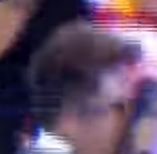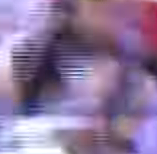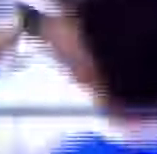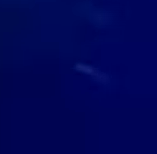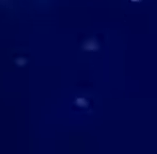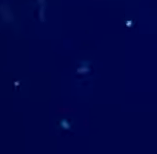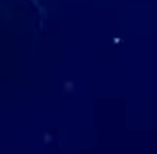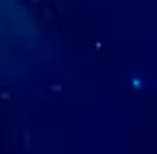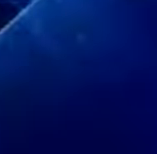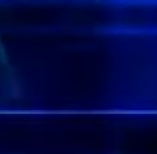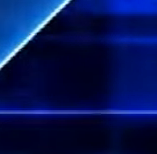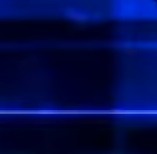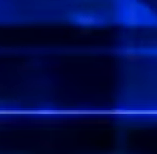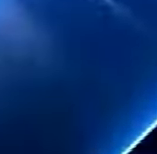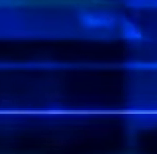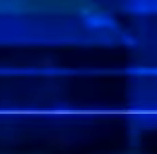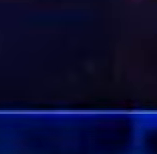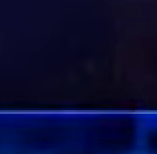6.